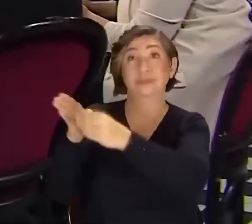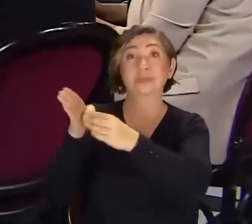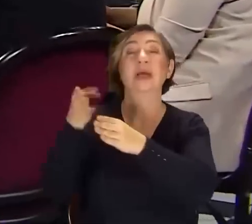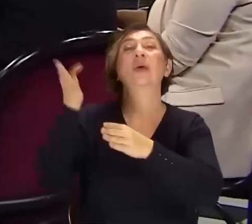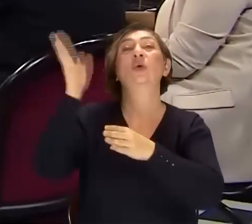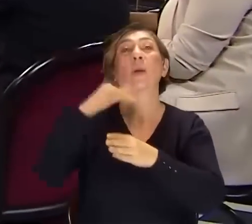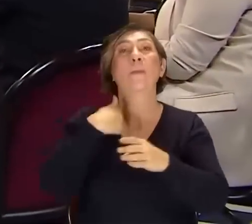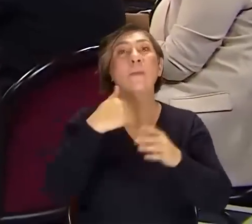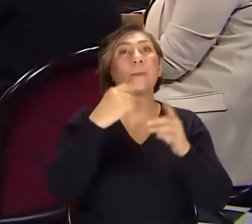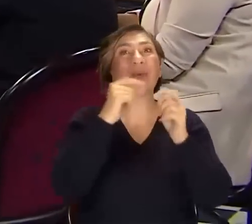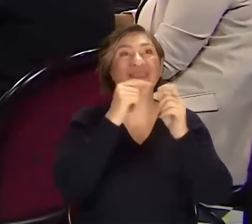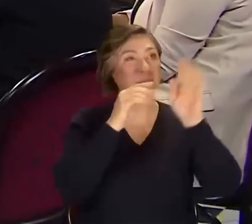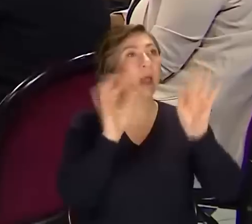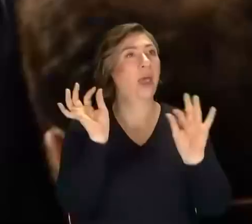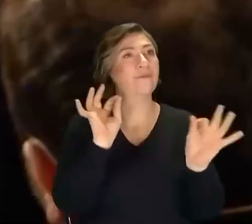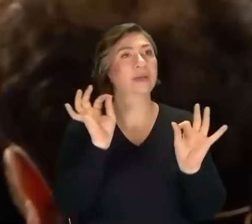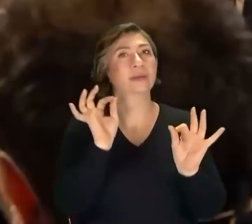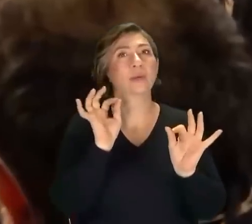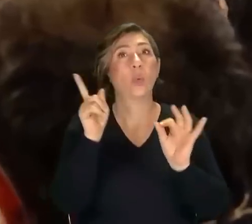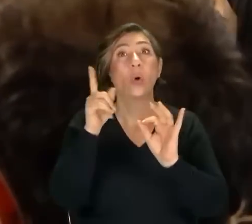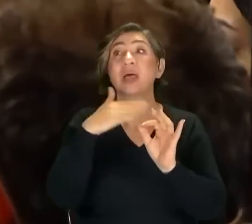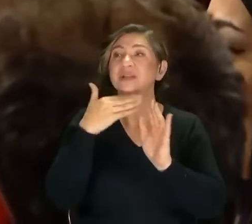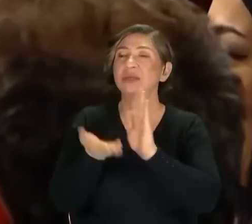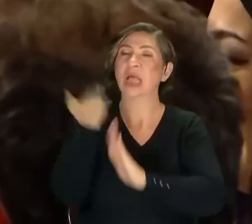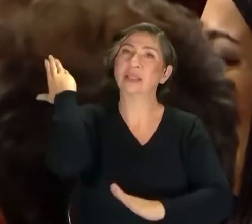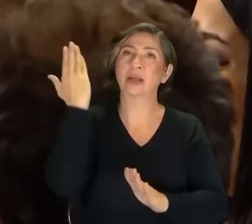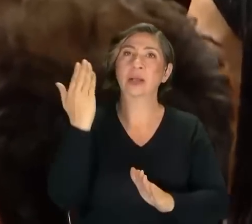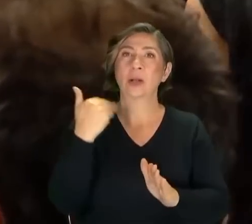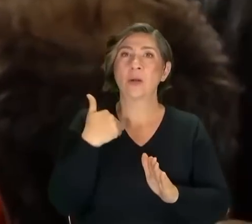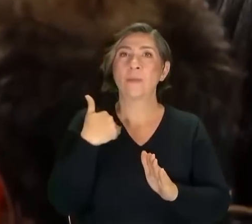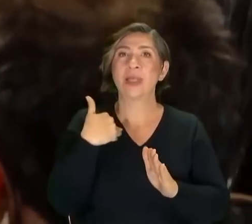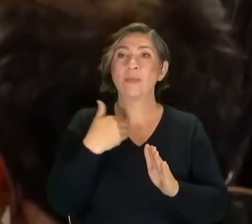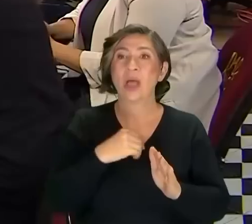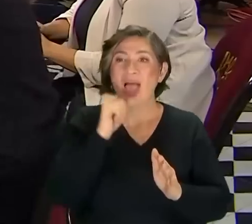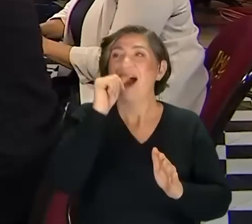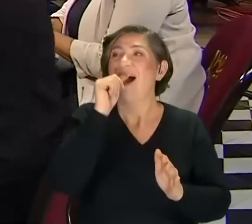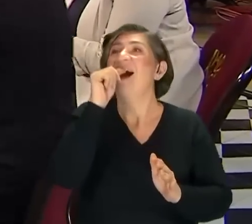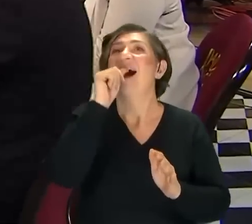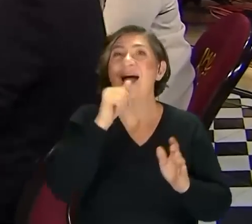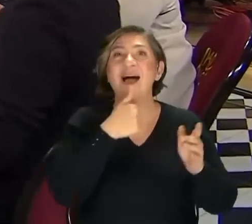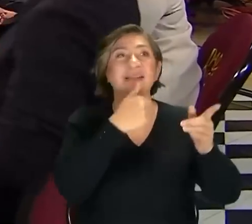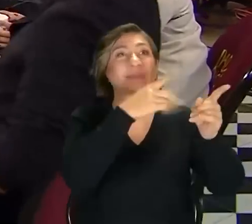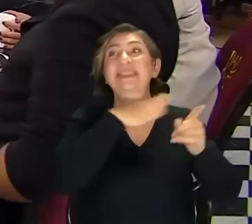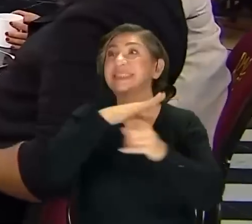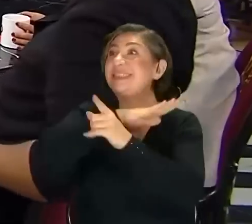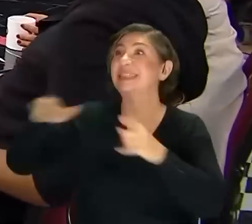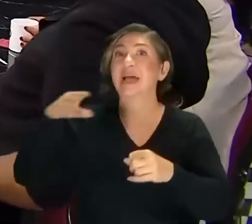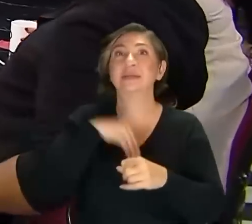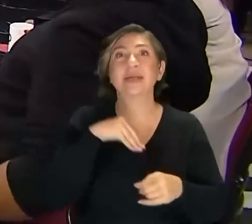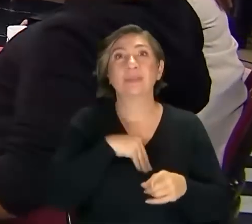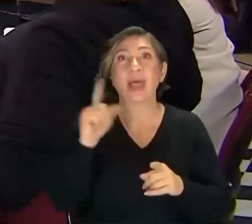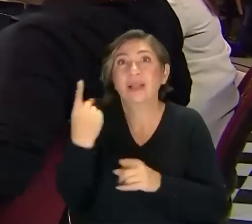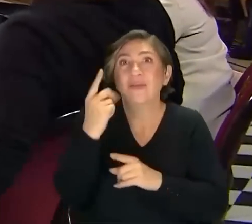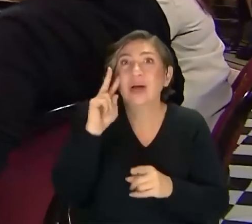Sonra beyazla ben bunu yani? Söyledim. Evet Beyazıt kaldırttı o eti oradan. Benim ödüm patladı. Herifi kestiler mi diye. İlk defa görüyorum böyle bir